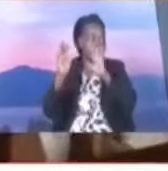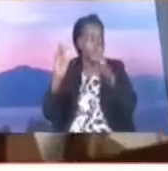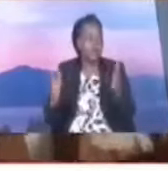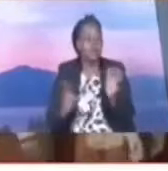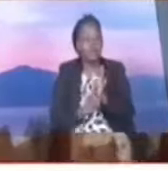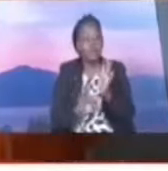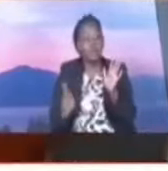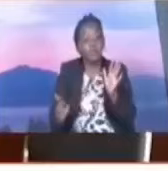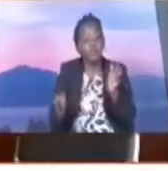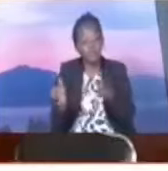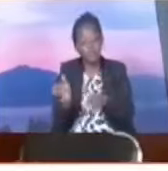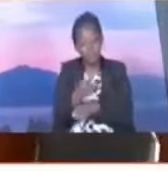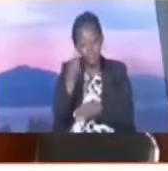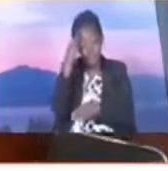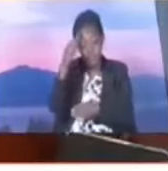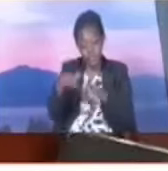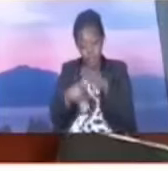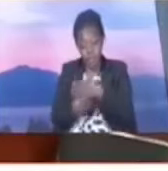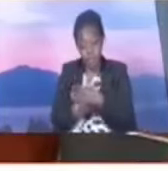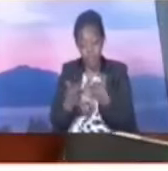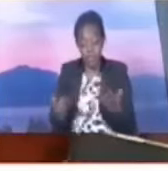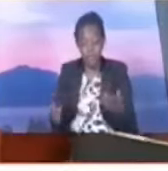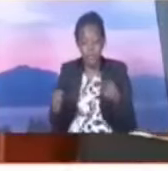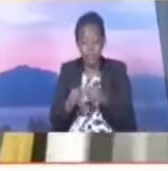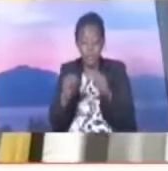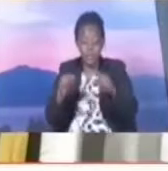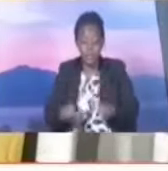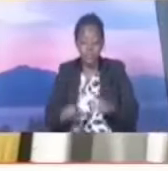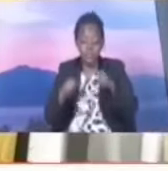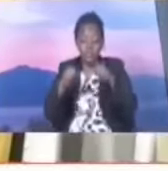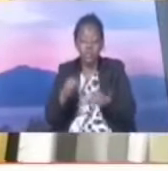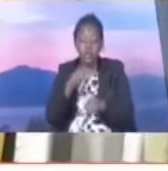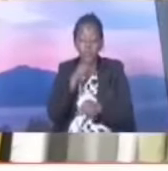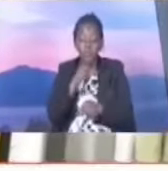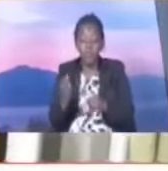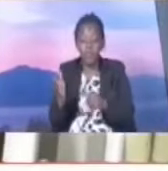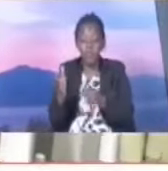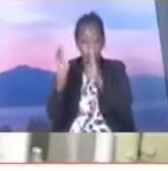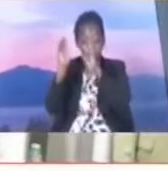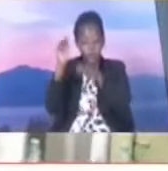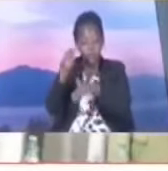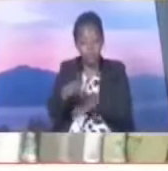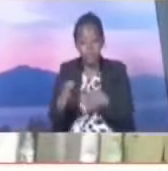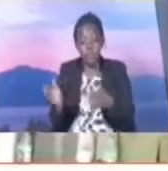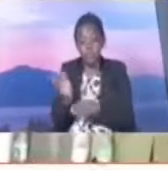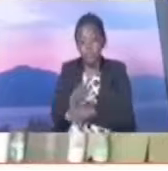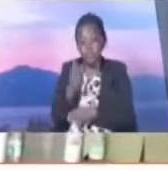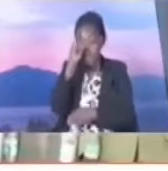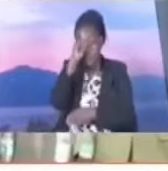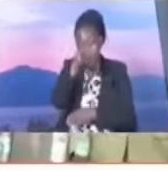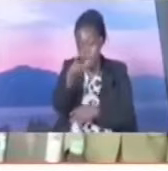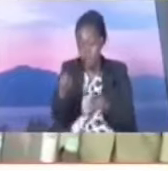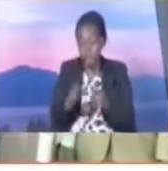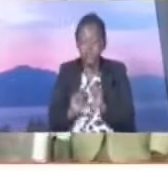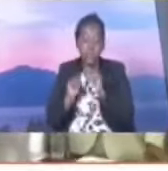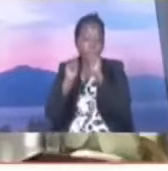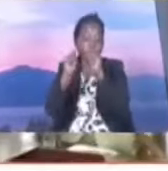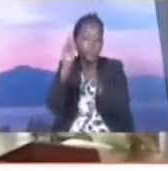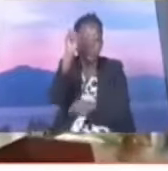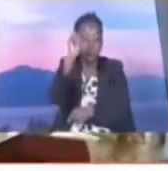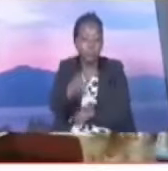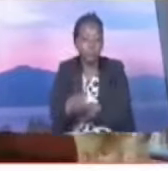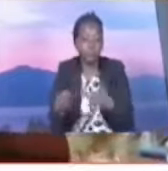akiikiriddwa Minisita w'Obuwangwa n'Ennono Anthony Wamala era ssentebe w'amatikira gano ng'ali ne baminisita w'Obwakabaka abalala era bagenze butereevu